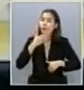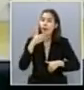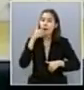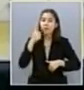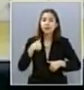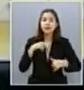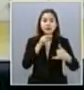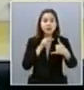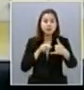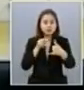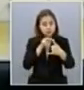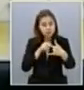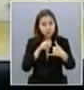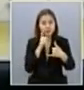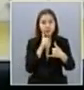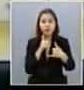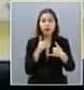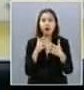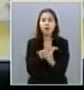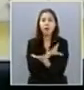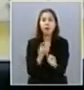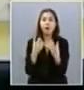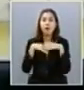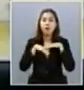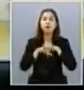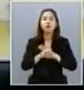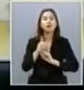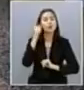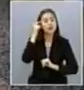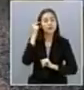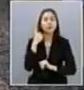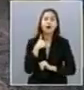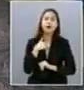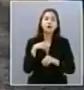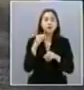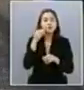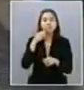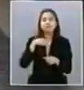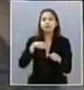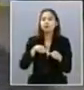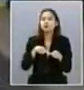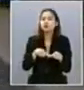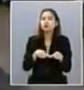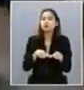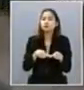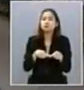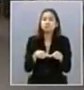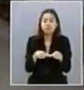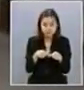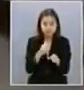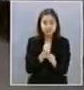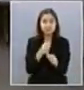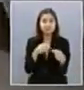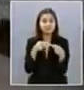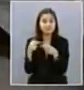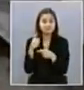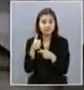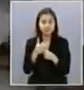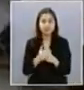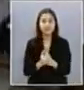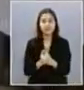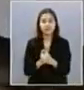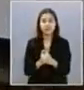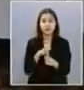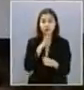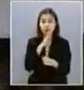องคนอื่นเห็นคุณค่าของเขาผมว่าเขาก็ไม่อยากจะเร่ร่อนนะครับ การช่วยเหลือคนไร้ที่พึ่งและขอทานให้สามารถช่วยเหลือตัวเ